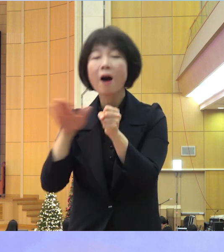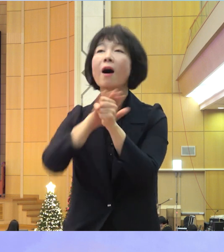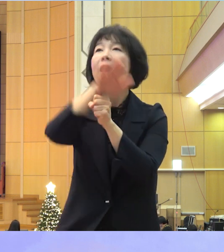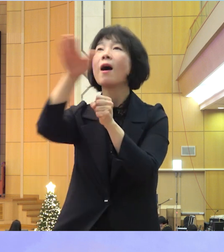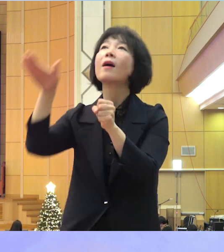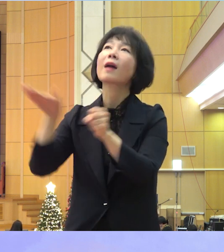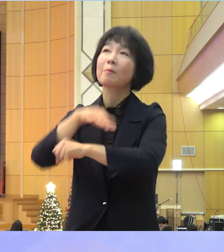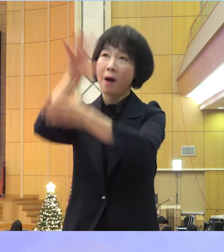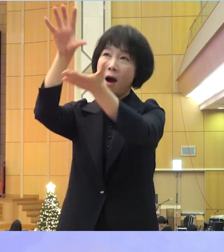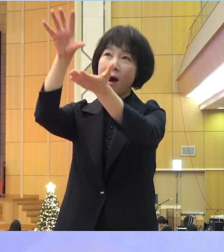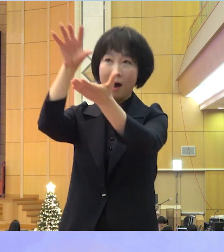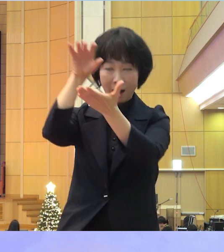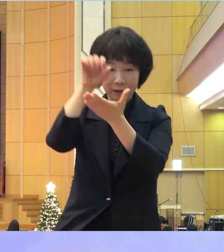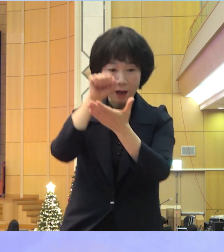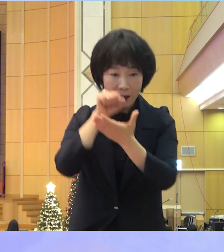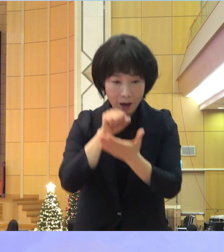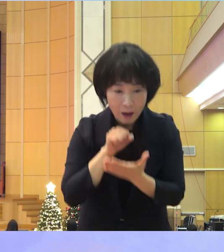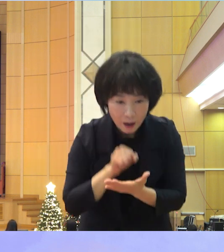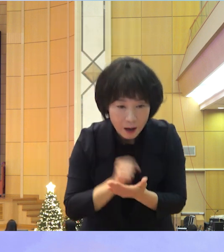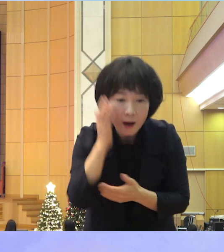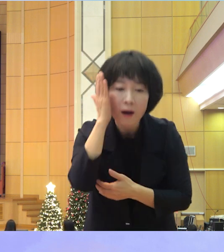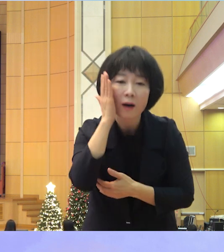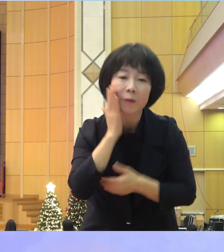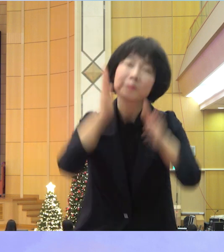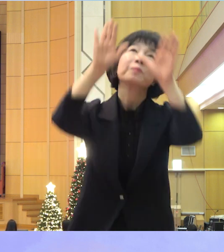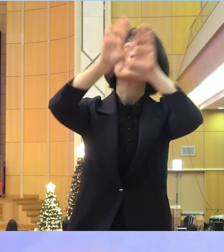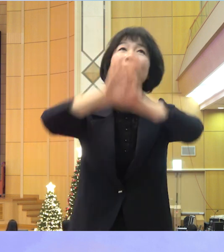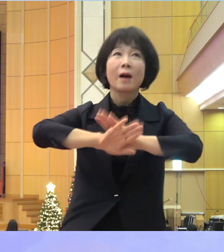크신 사랑